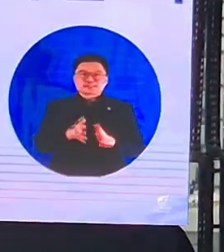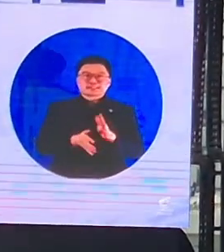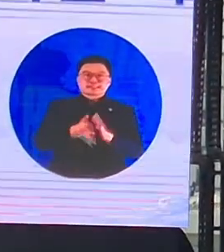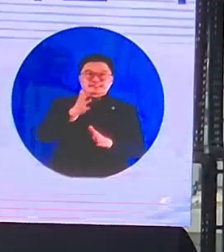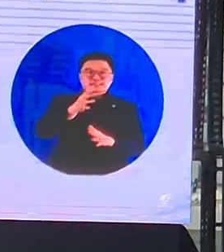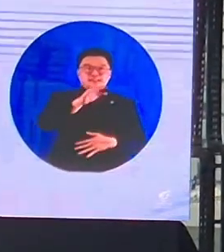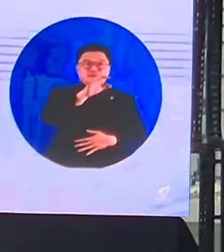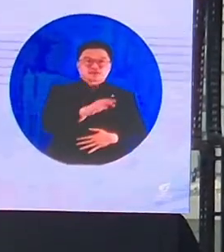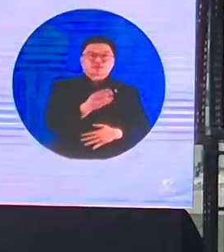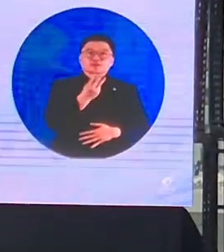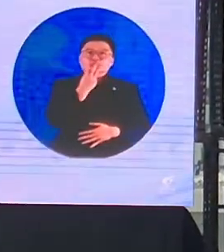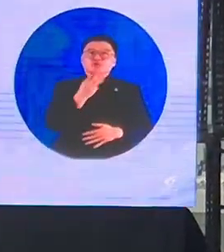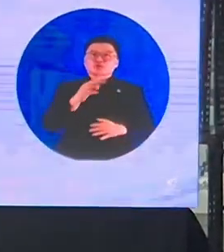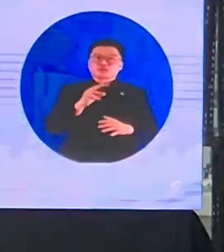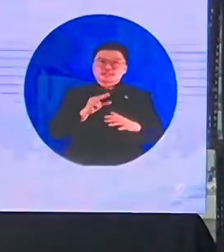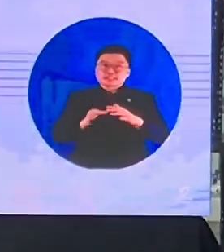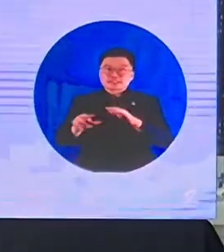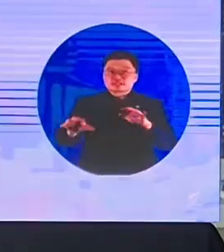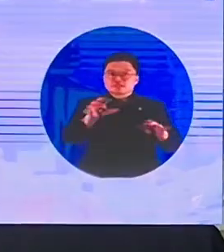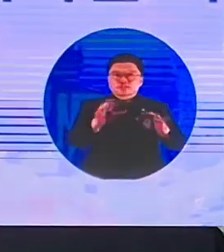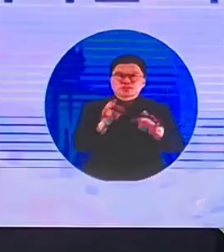일대 그리고 여의도까지